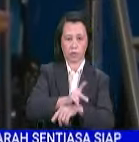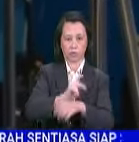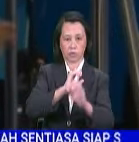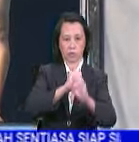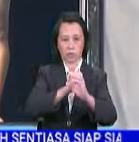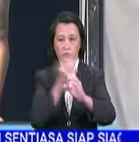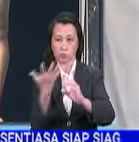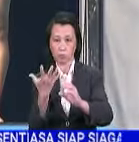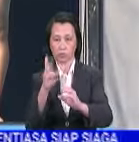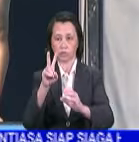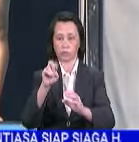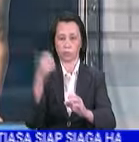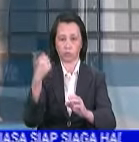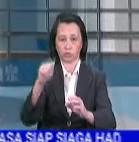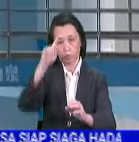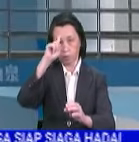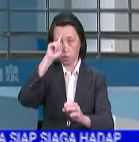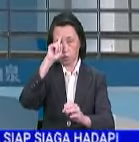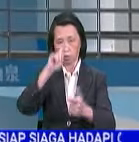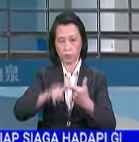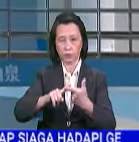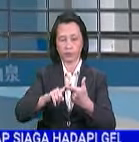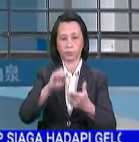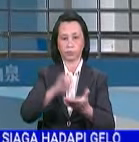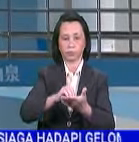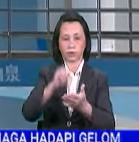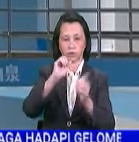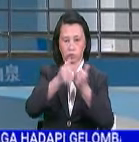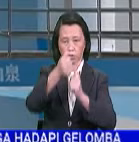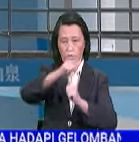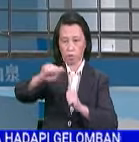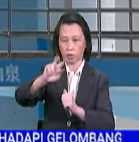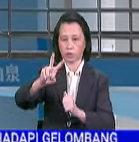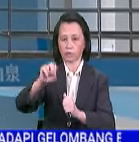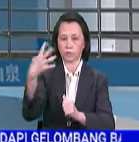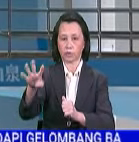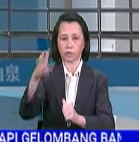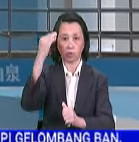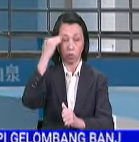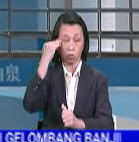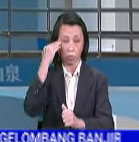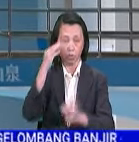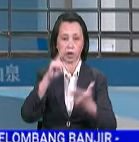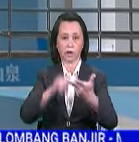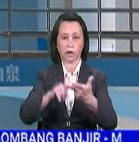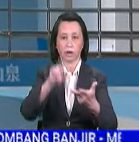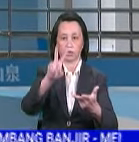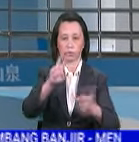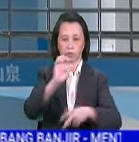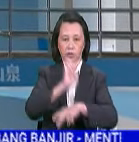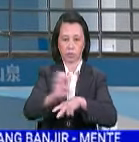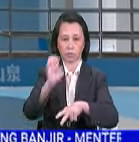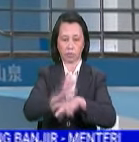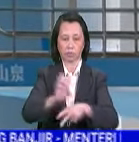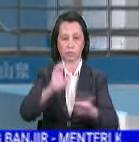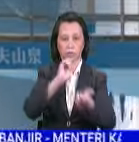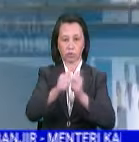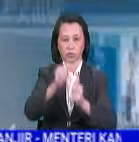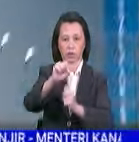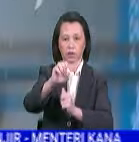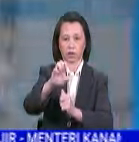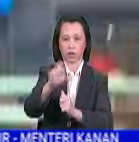Commonwealth 2010 India, Gangsa di Sukan Asia 2014 Korea Selatan dan 2 emas di Sukan